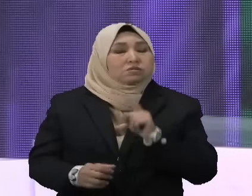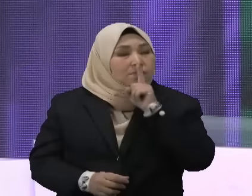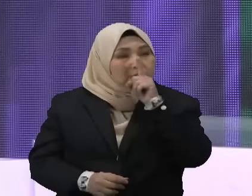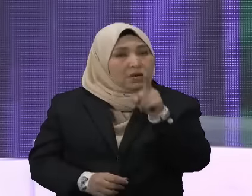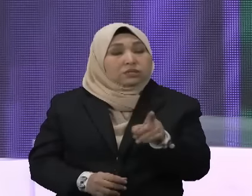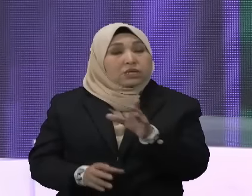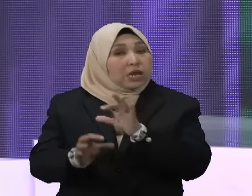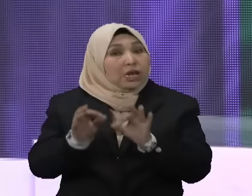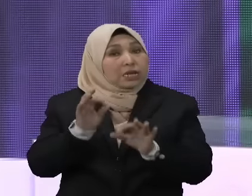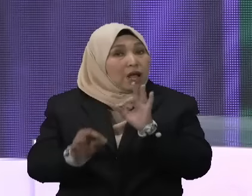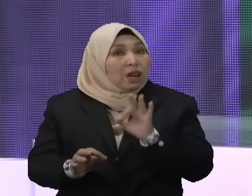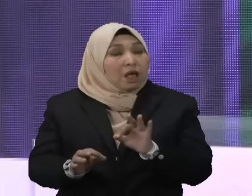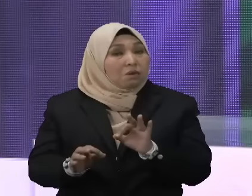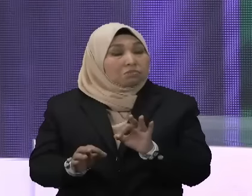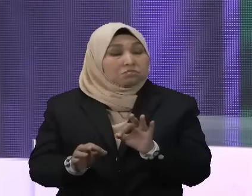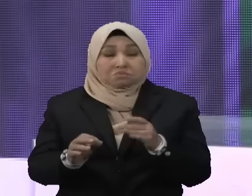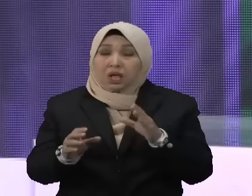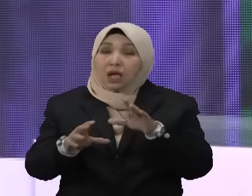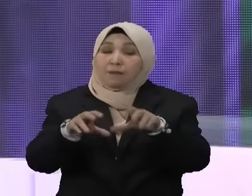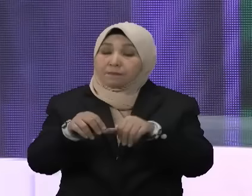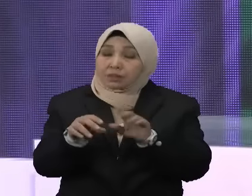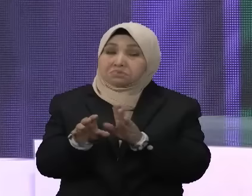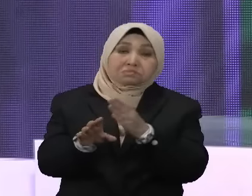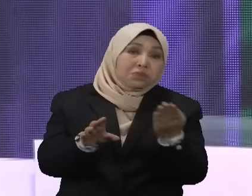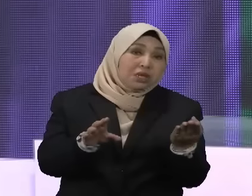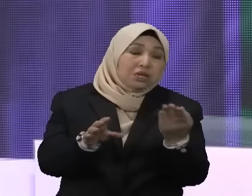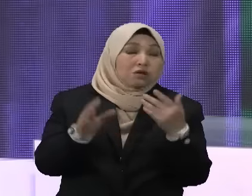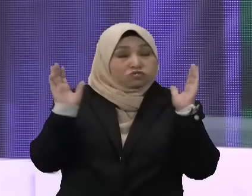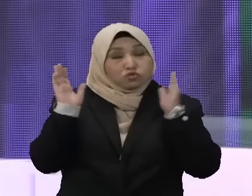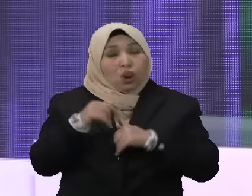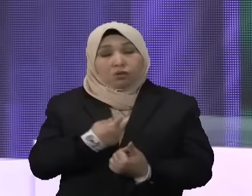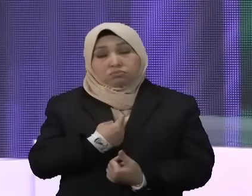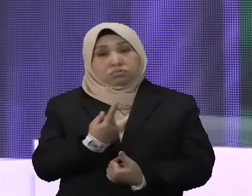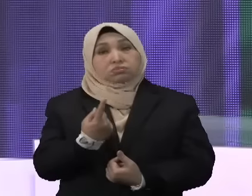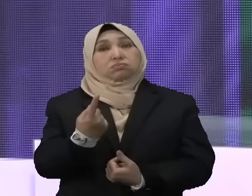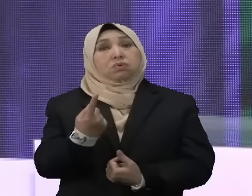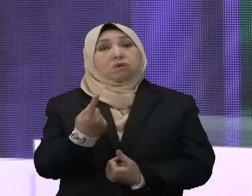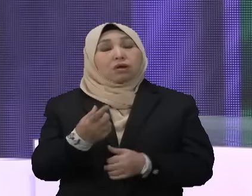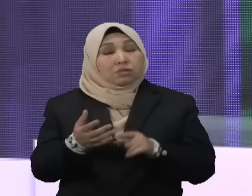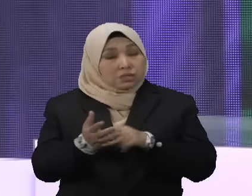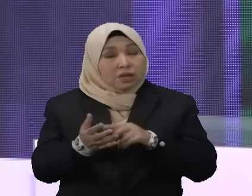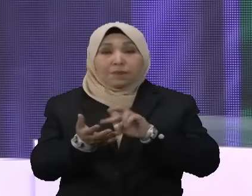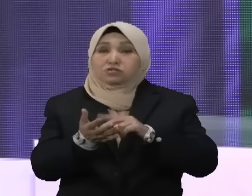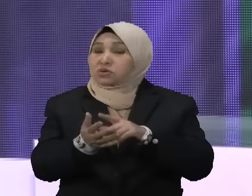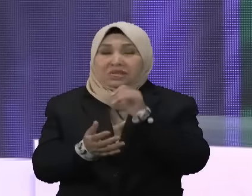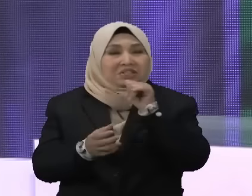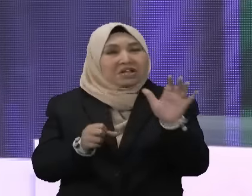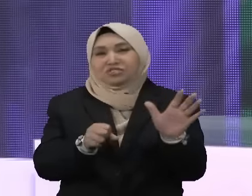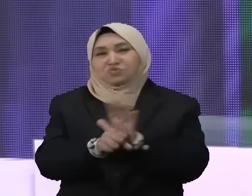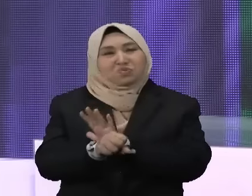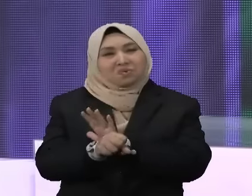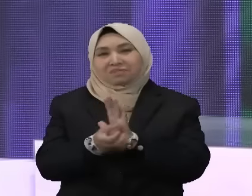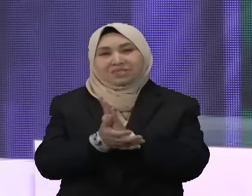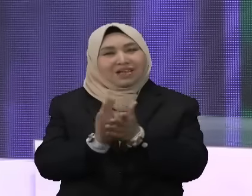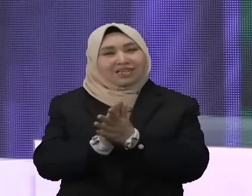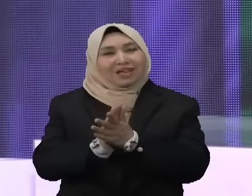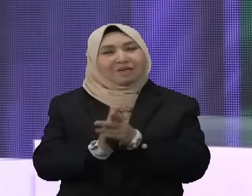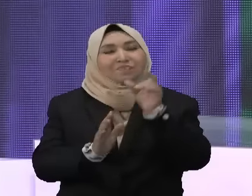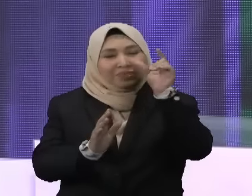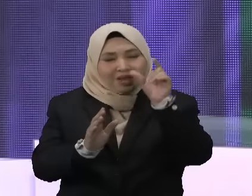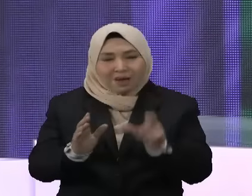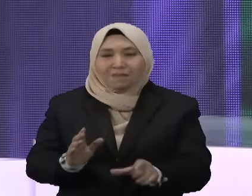Dan kalau terbalik, kalau kita ambil terbalik, maksudnya dia sembahyang seorang-seorang kan, ha, ini maksudnya tak cukup menjadi mukmin ideal